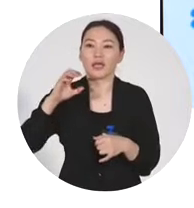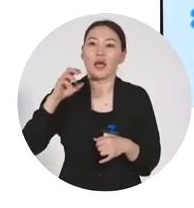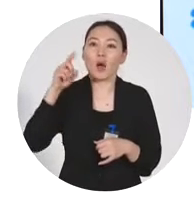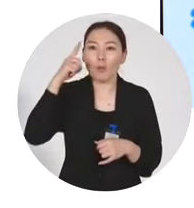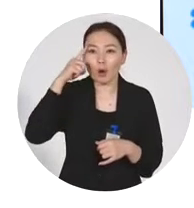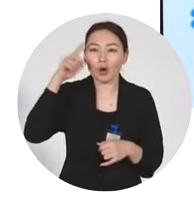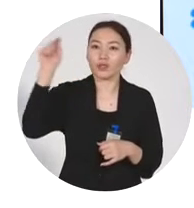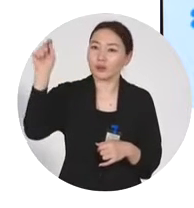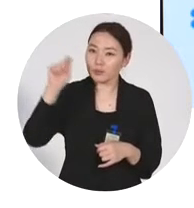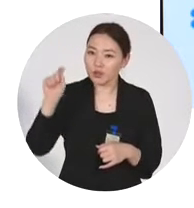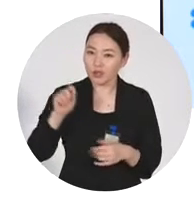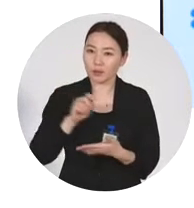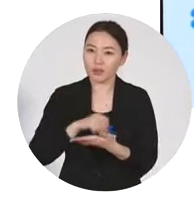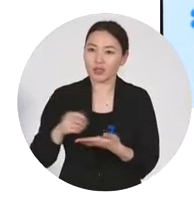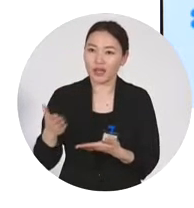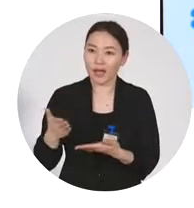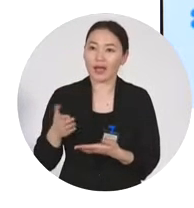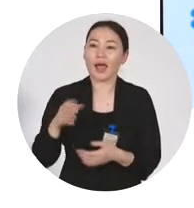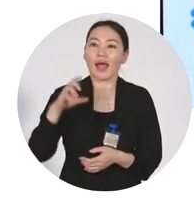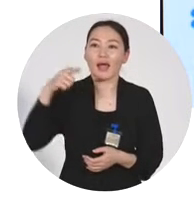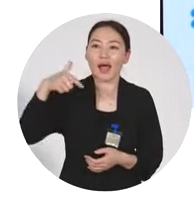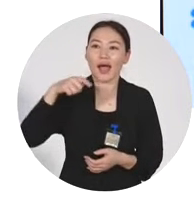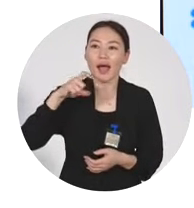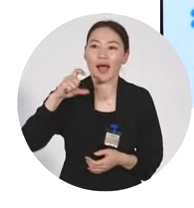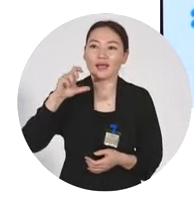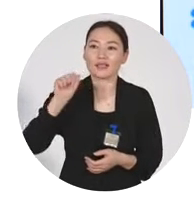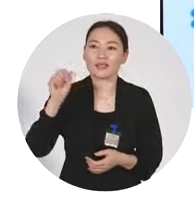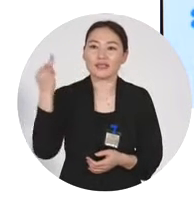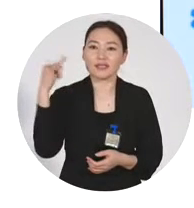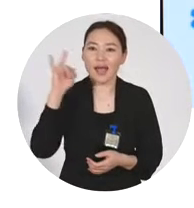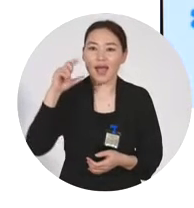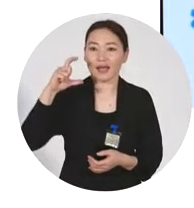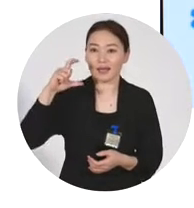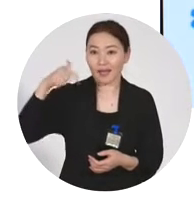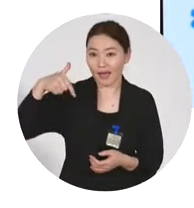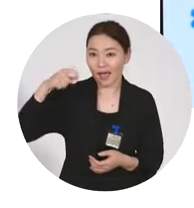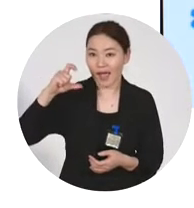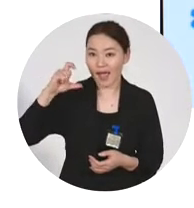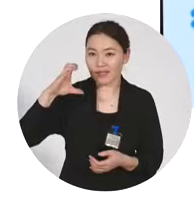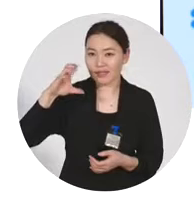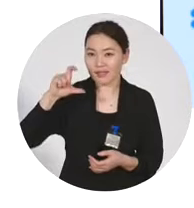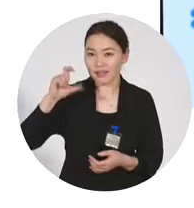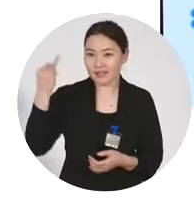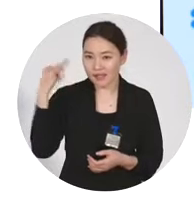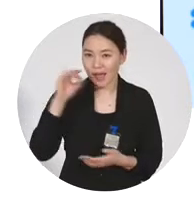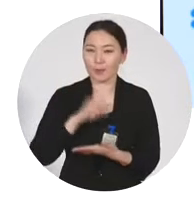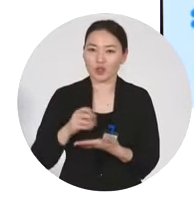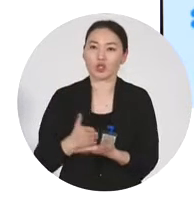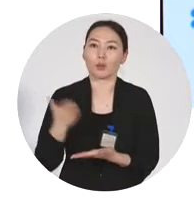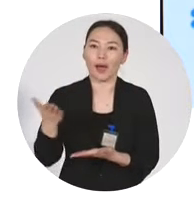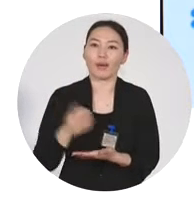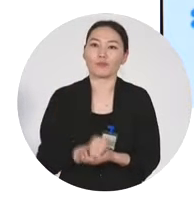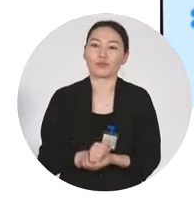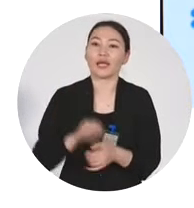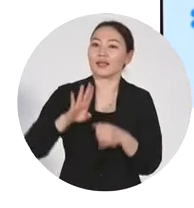гасаа, гэсэ гэж бичдэг. За дараагийн нөхцөл бол даалан хүсгийн сугаа,